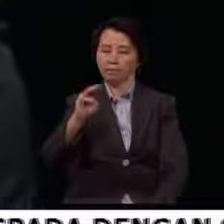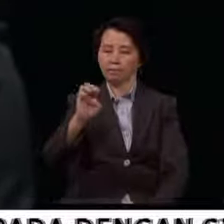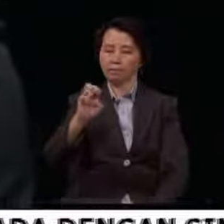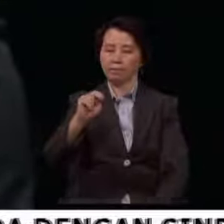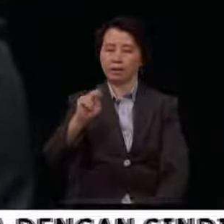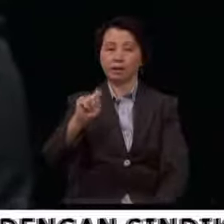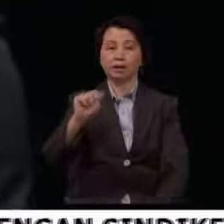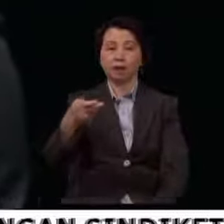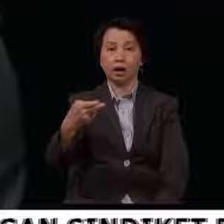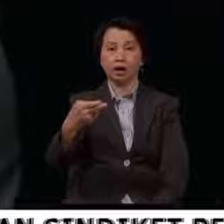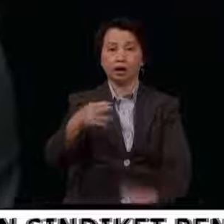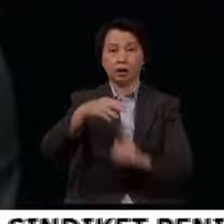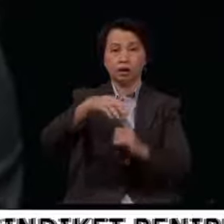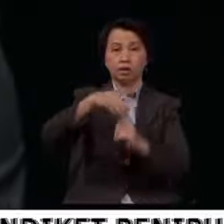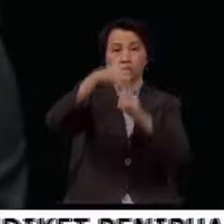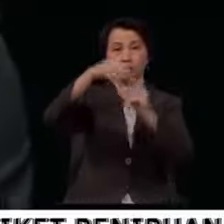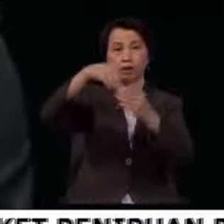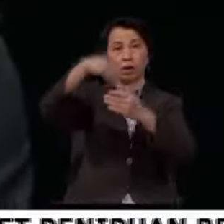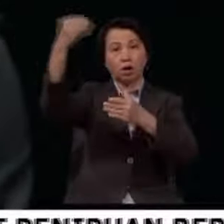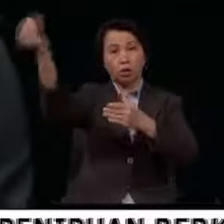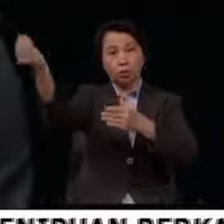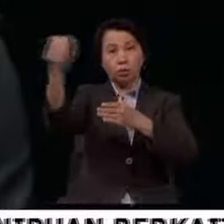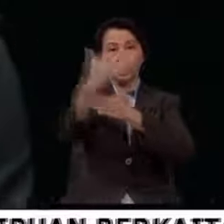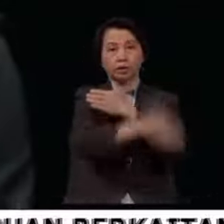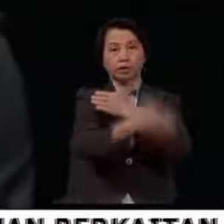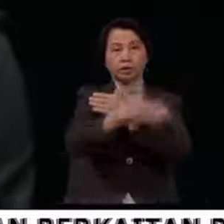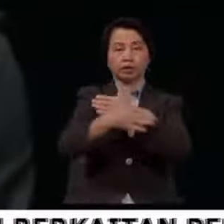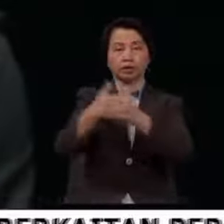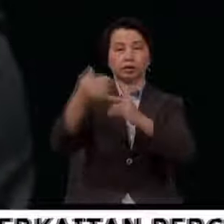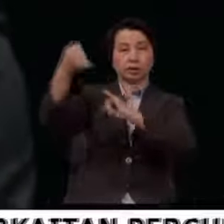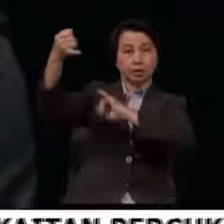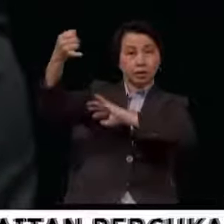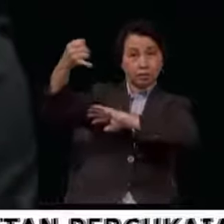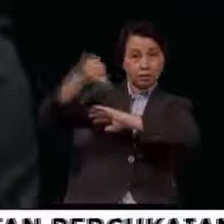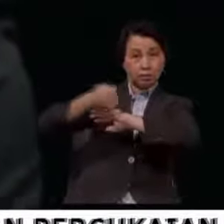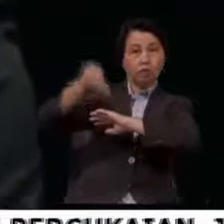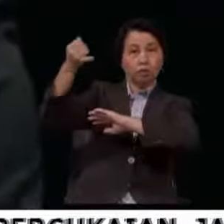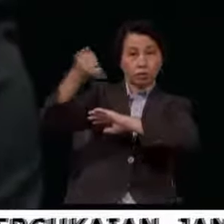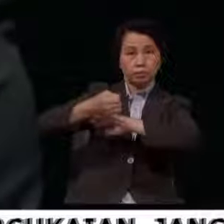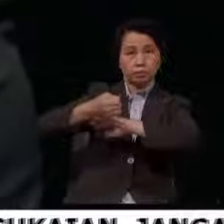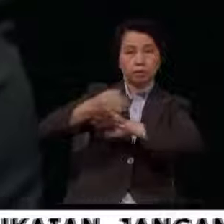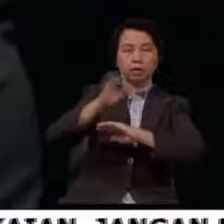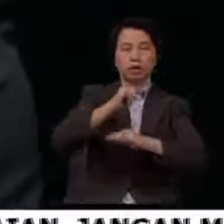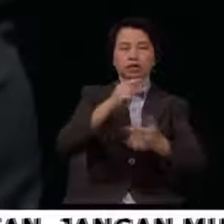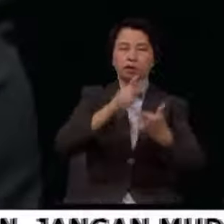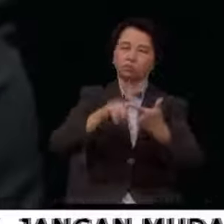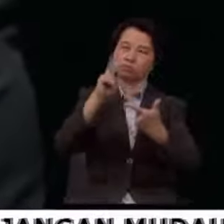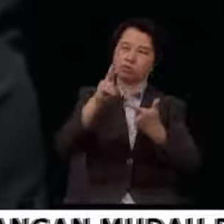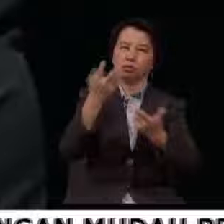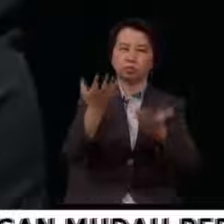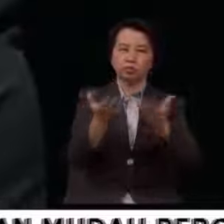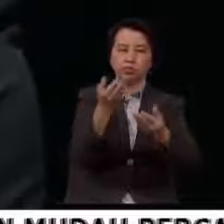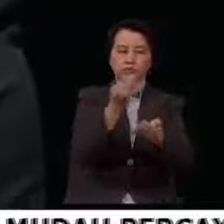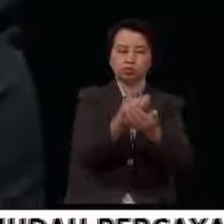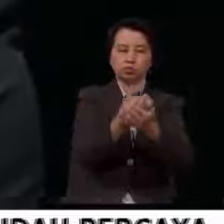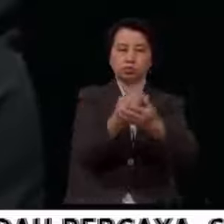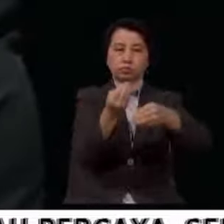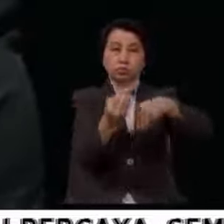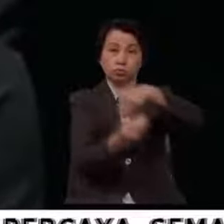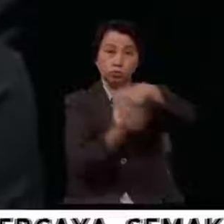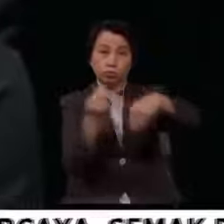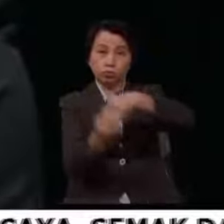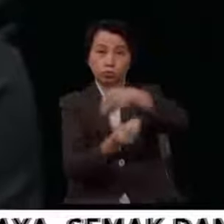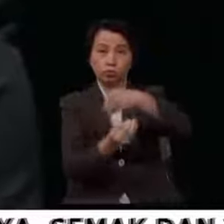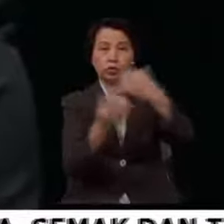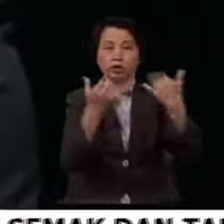inget awal aslinya lekas impor juga dan juga perubahan cuaca dan